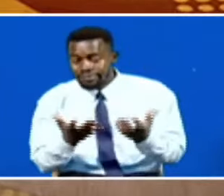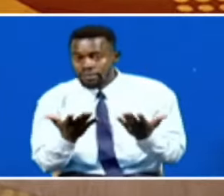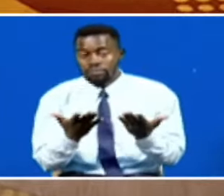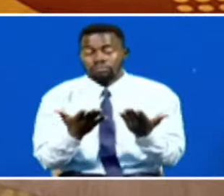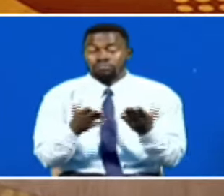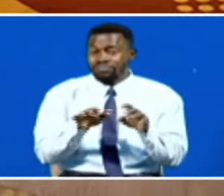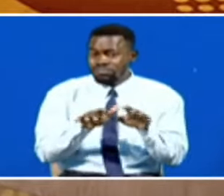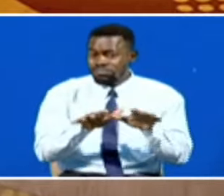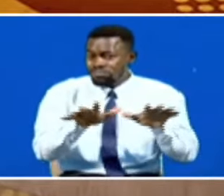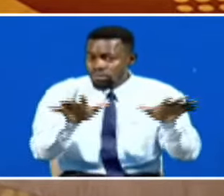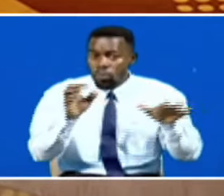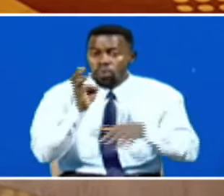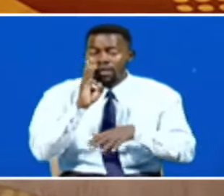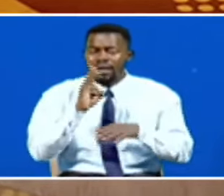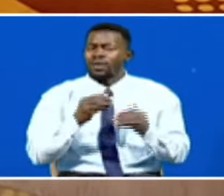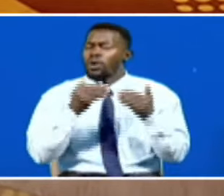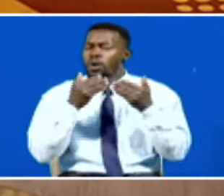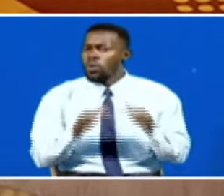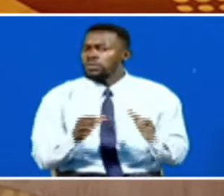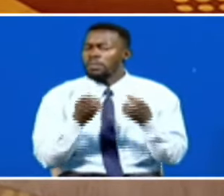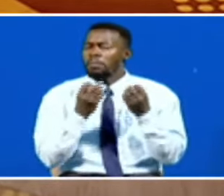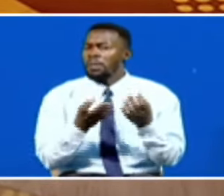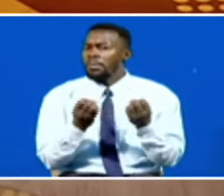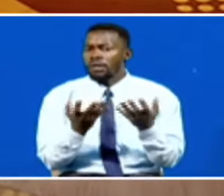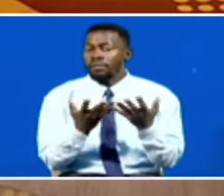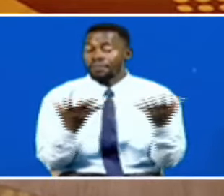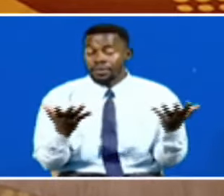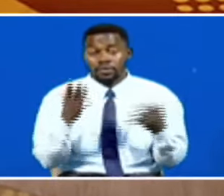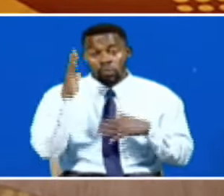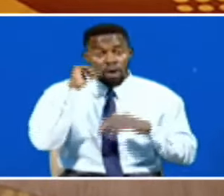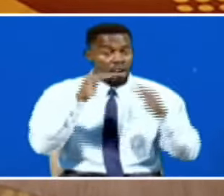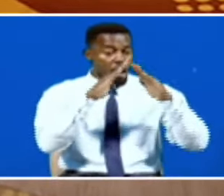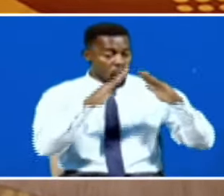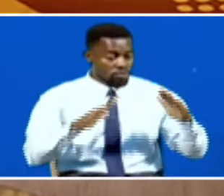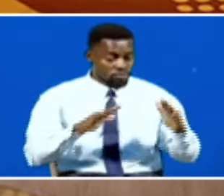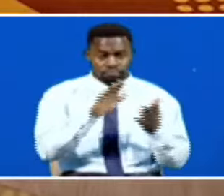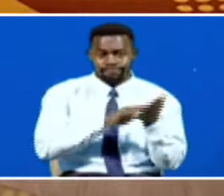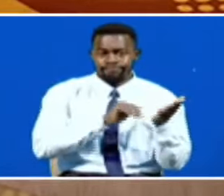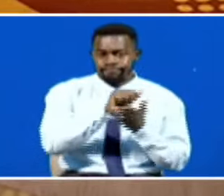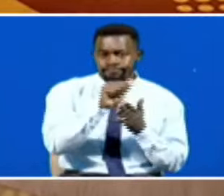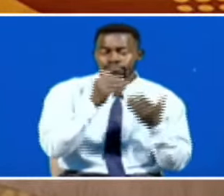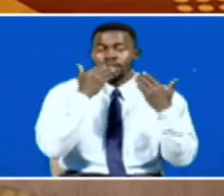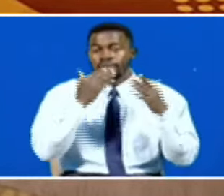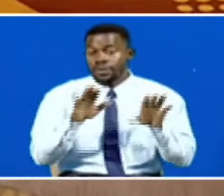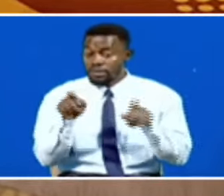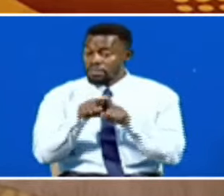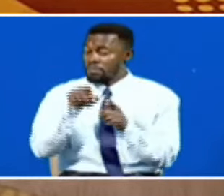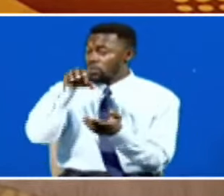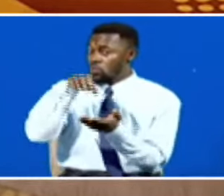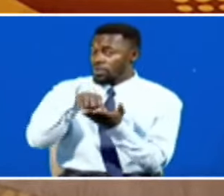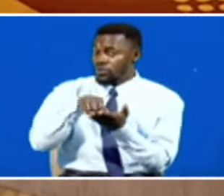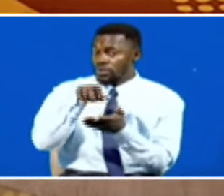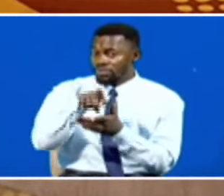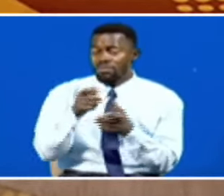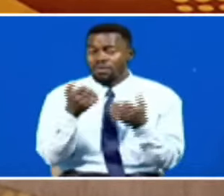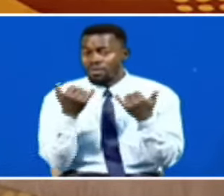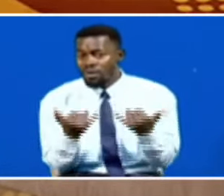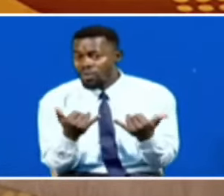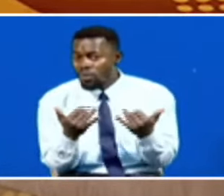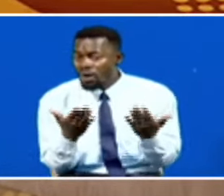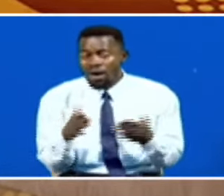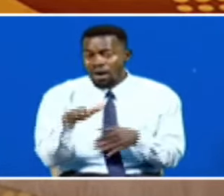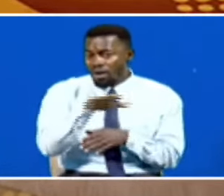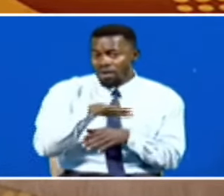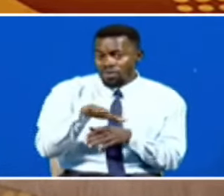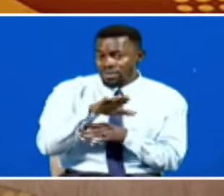aidha wanakadiria hasara kubwa, kwani miundo msingi imeharibika kabisa. Hali hiyo ama hali ni iyo hiyo katika eneo la